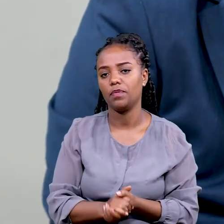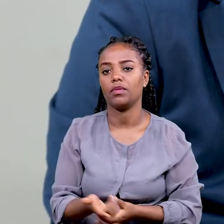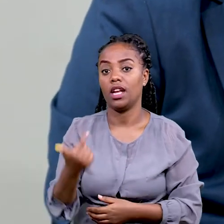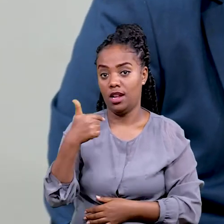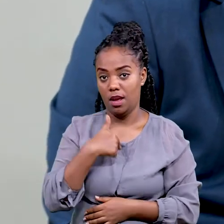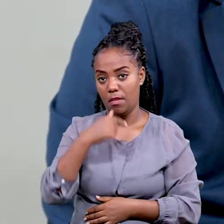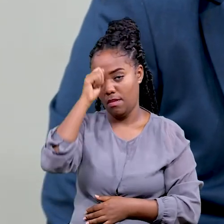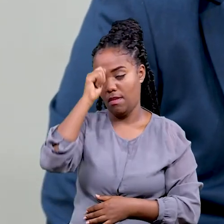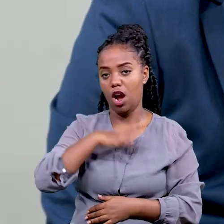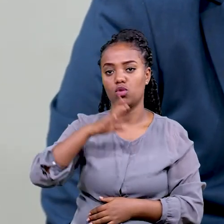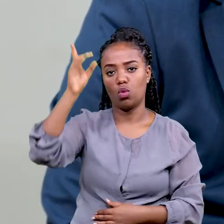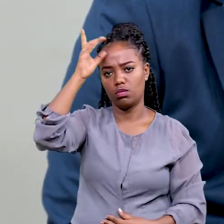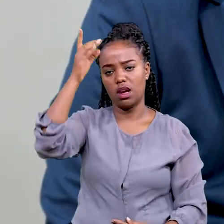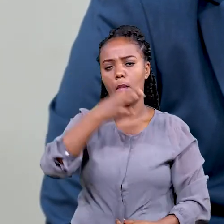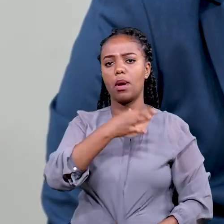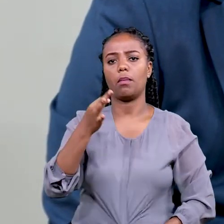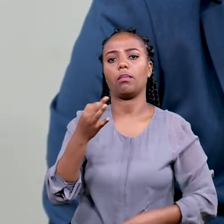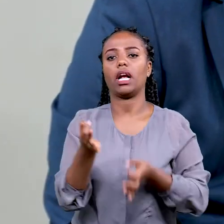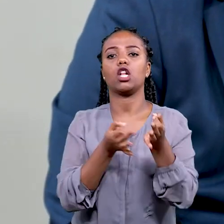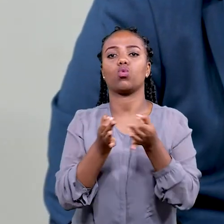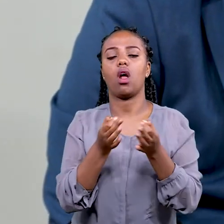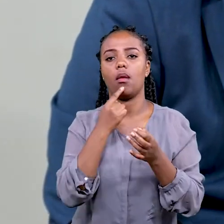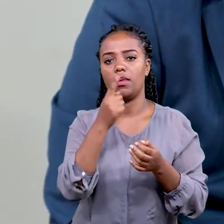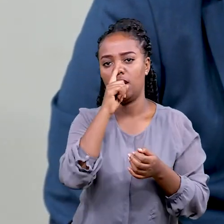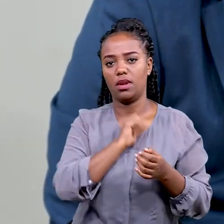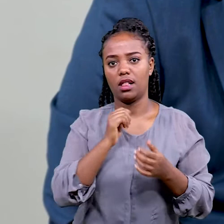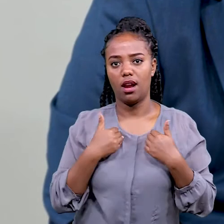በተኩምሳ በደም ገልጾታል የሚል እምነት አለኝ።